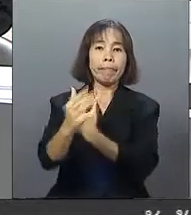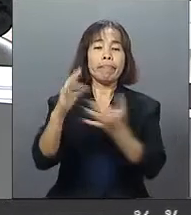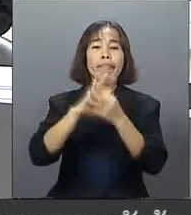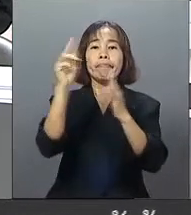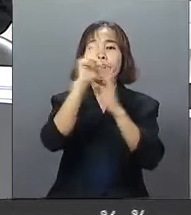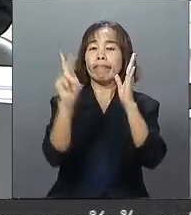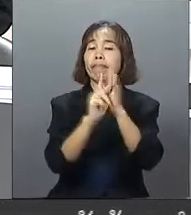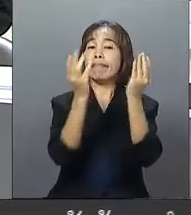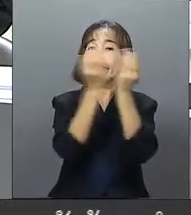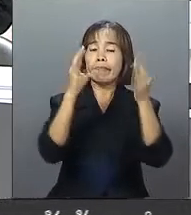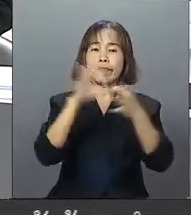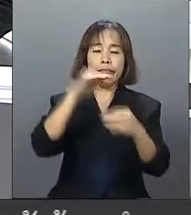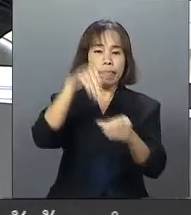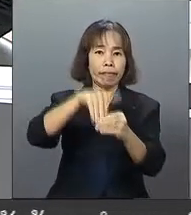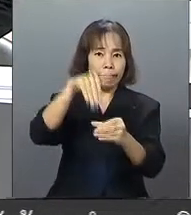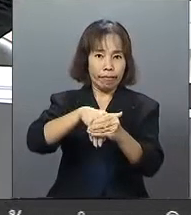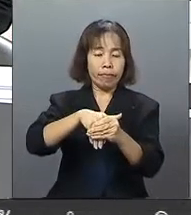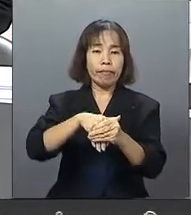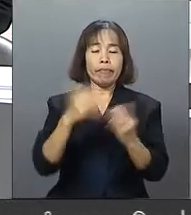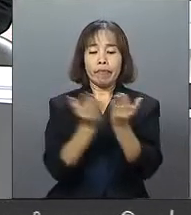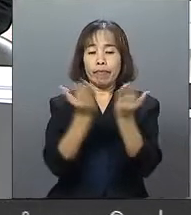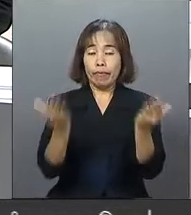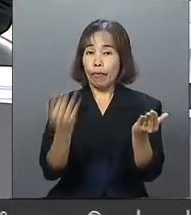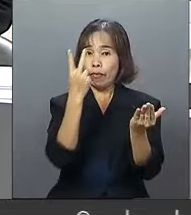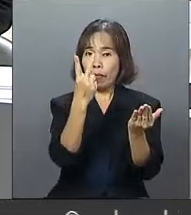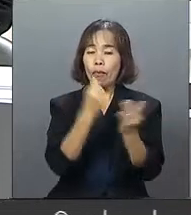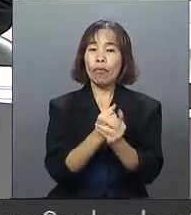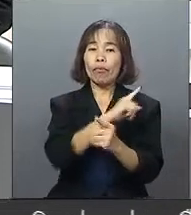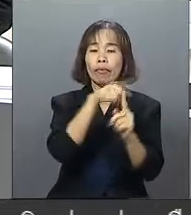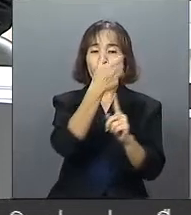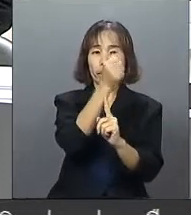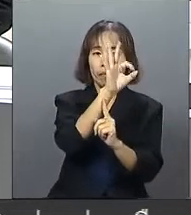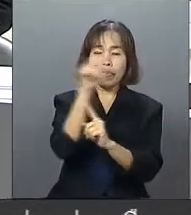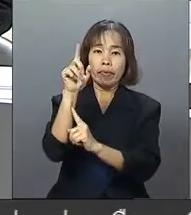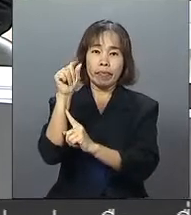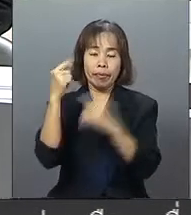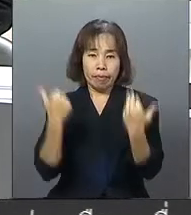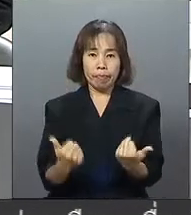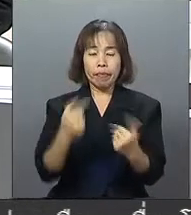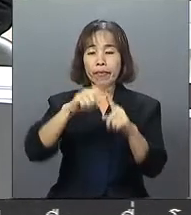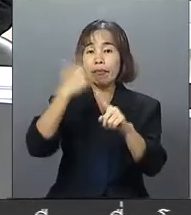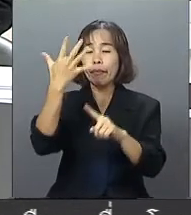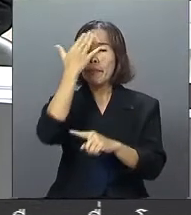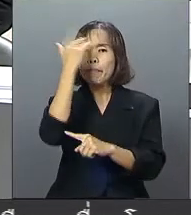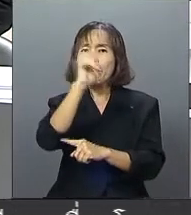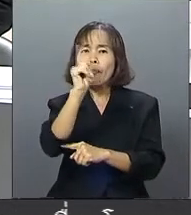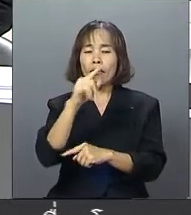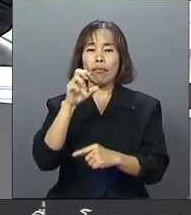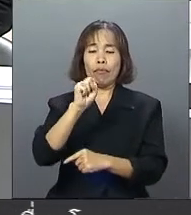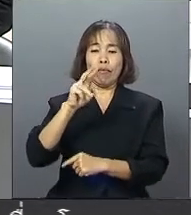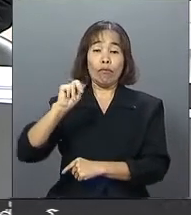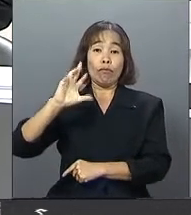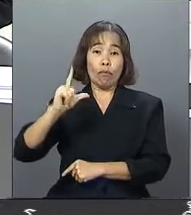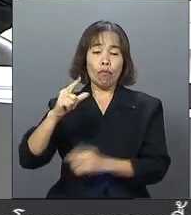การจัดการเลือกตั้งทั้ง2ฉบับในวันที่19ถึง21พฤษภาคมนี้ค่ะเพื่อที่จะให้สมาชิกสนช.ร่วมกันทบทวนในหลักการ